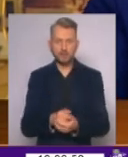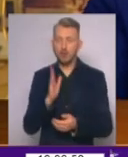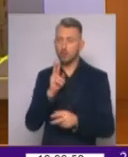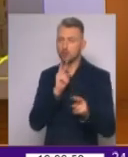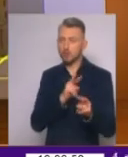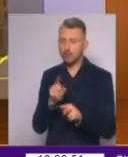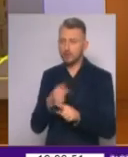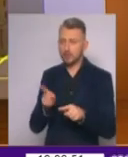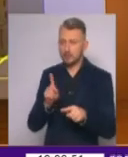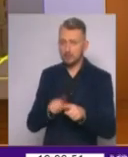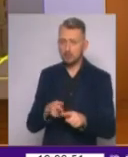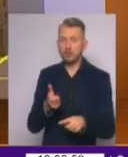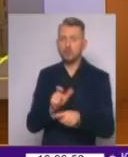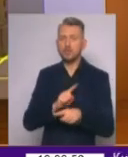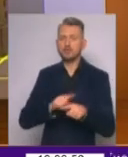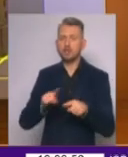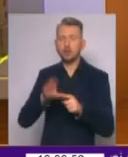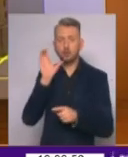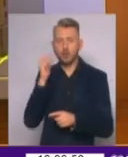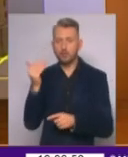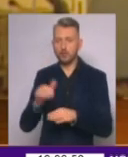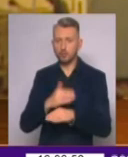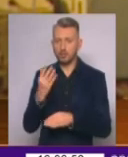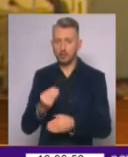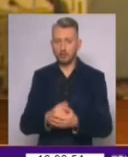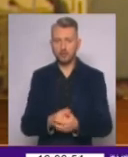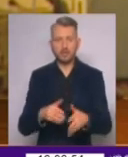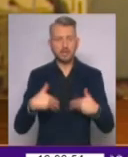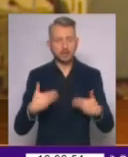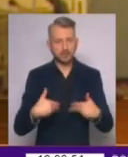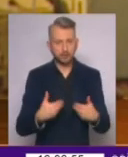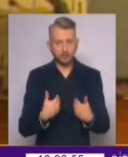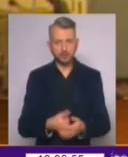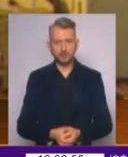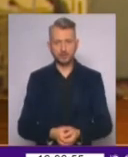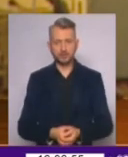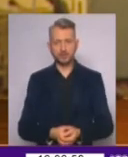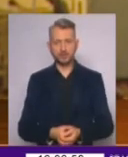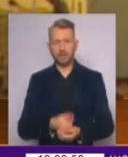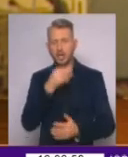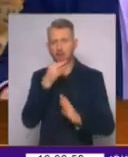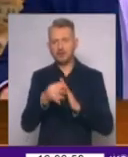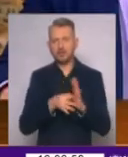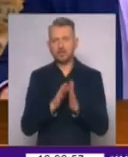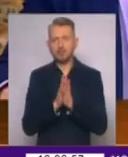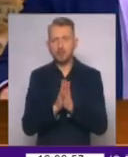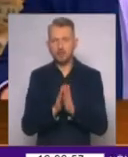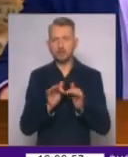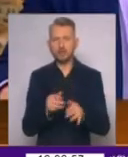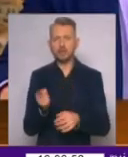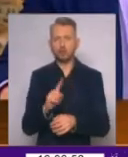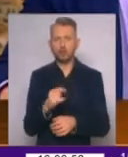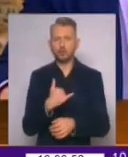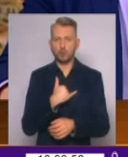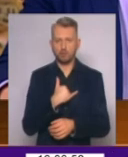слідкувати за цим процесом. Дуже швиденько слухаємо вас. Добрий день. Здравствуйте. Вітаю. Подскажите, пожалуйста, дело в том, что у